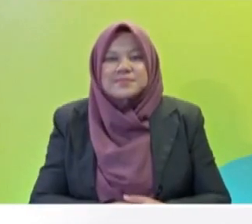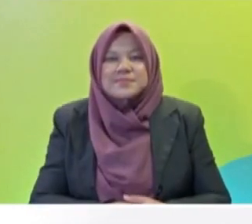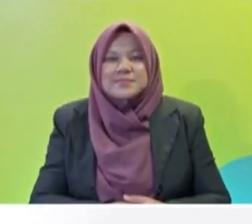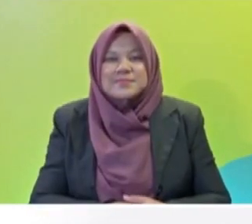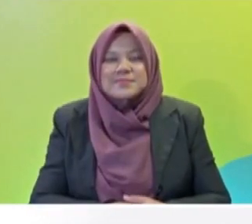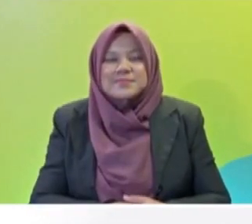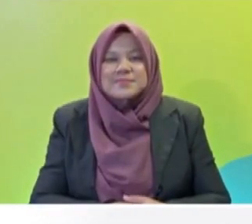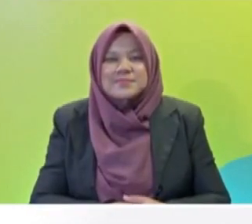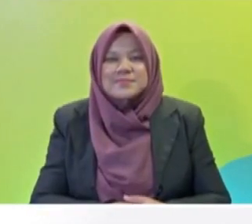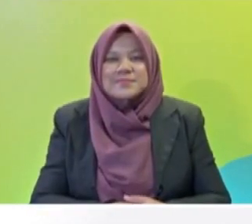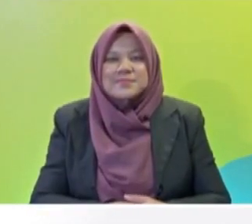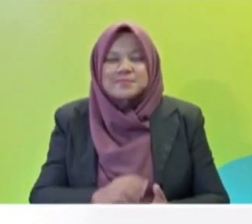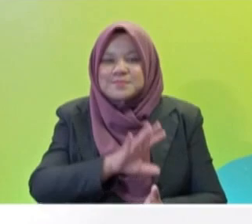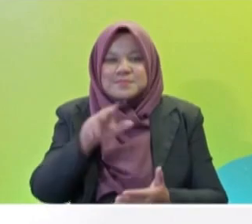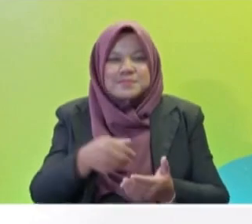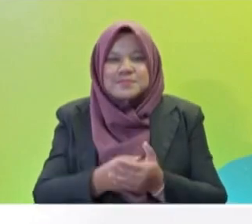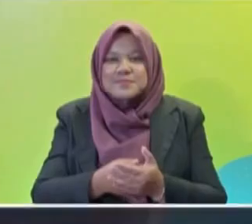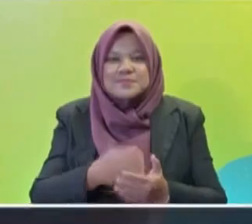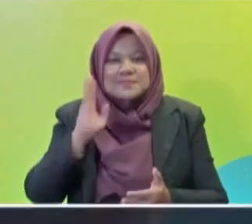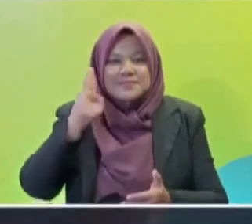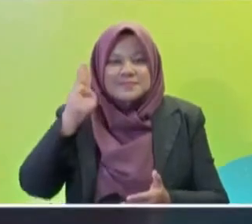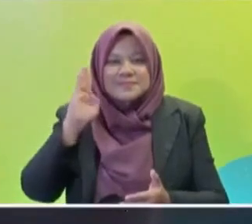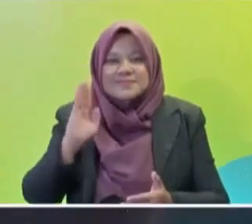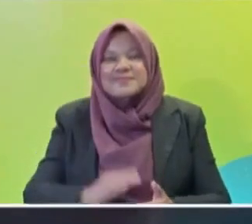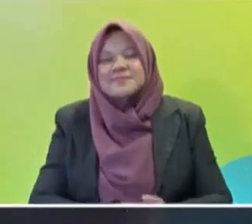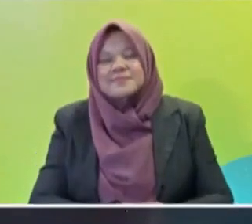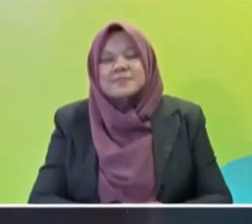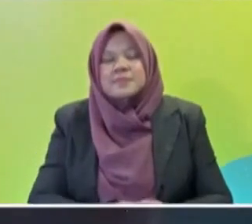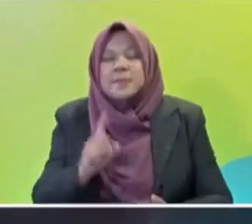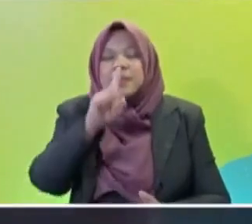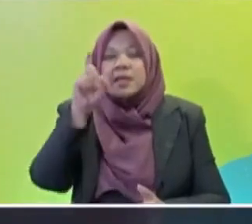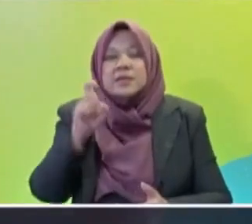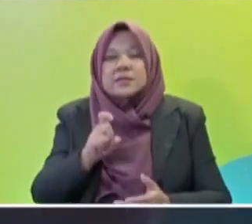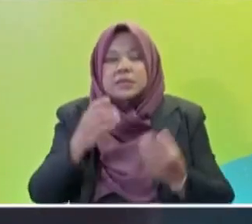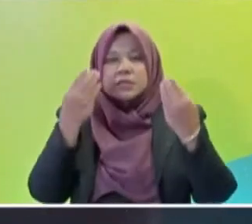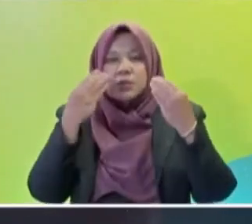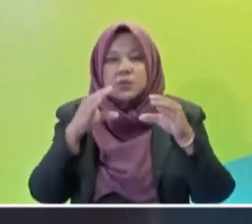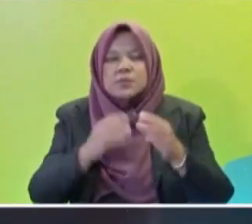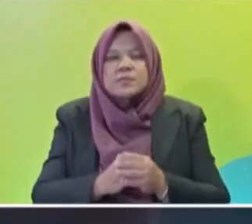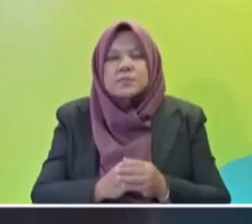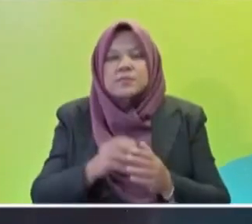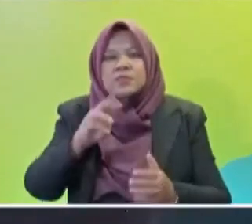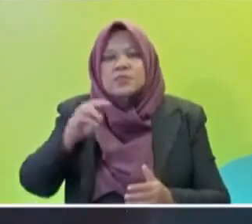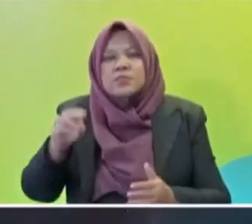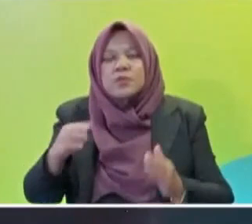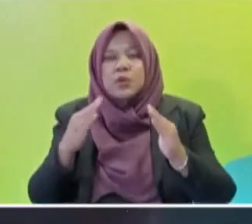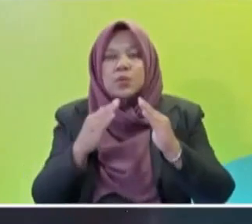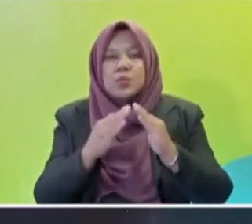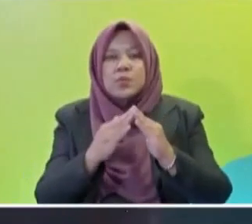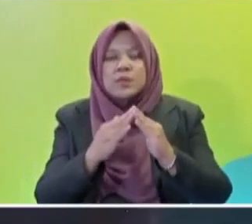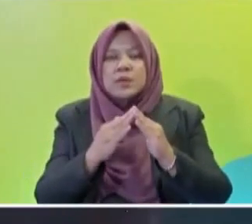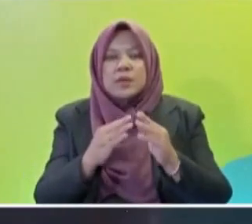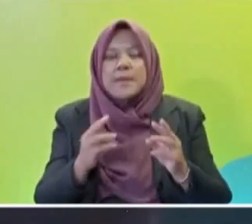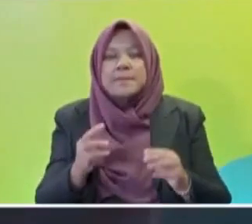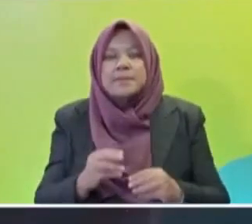halo halo semua Oke saya nak tanya teruskan datanya murid Gue di rumah dan juga yang ada di